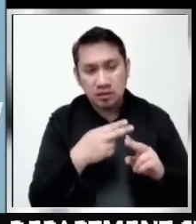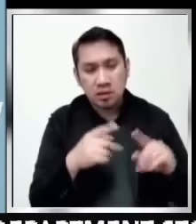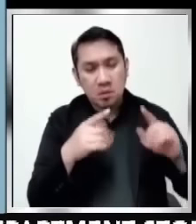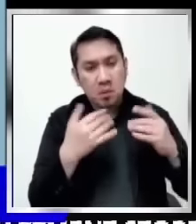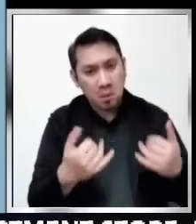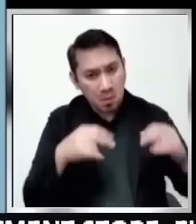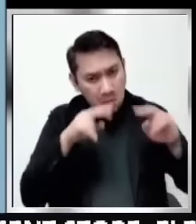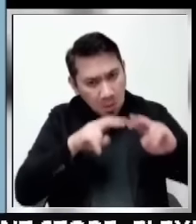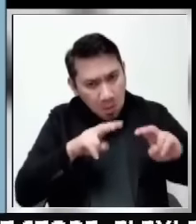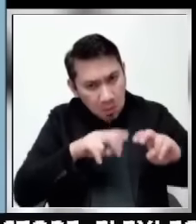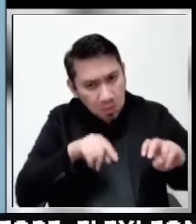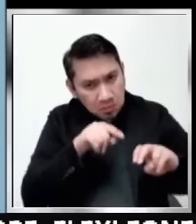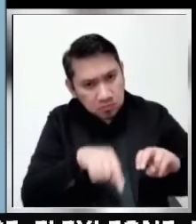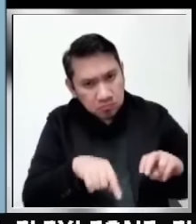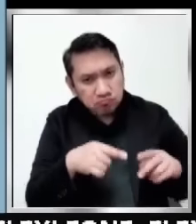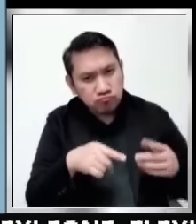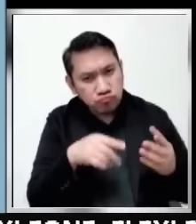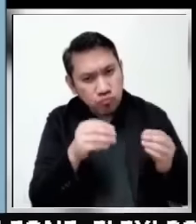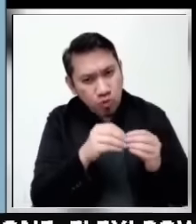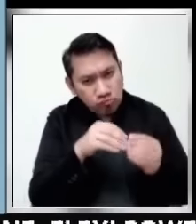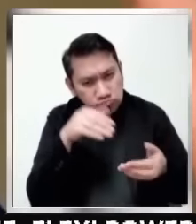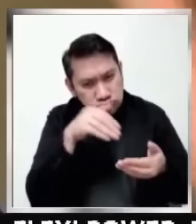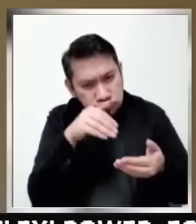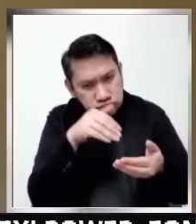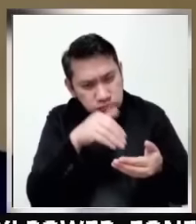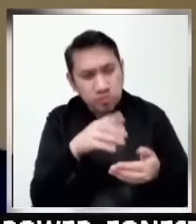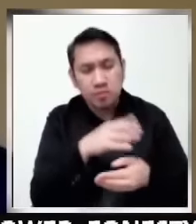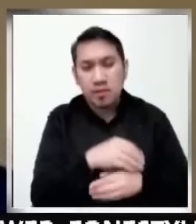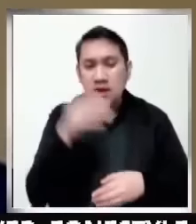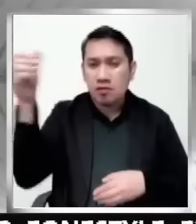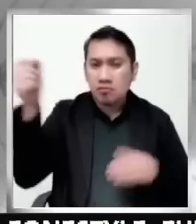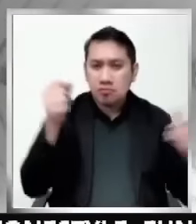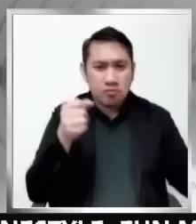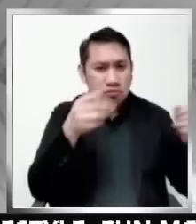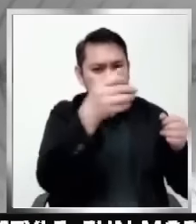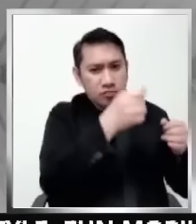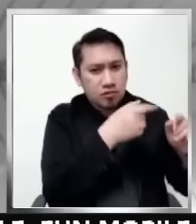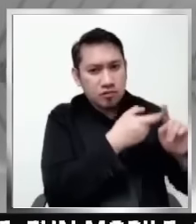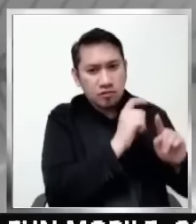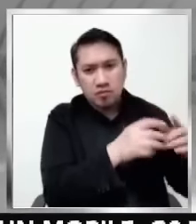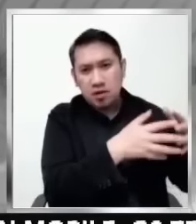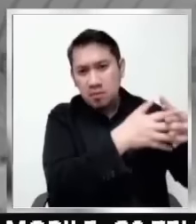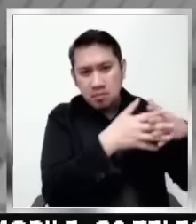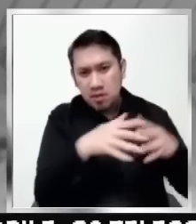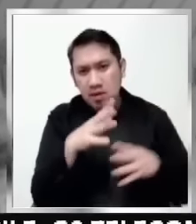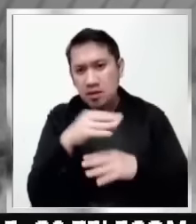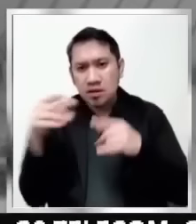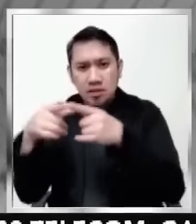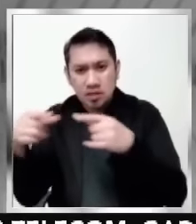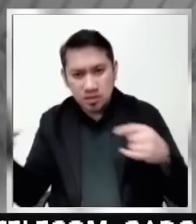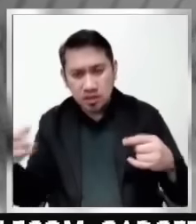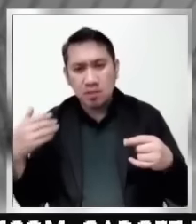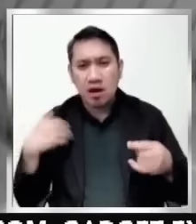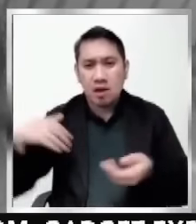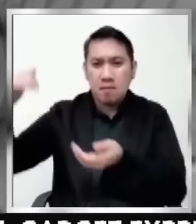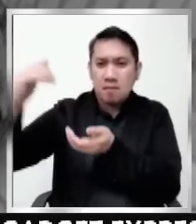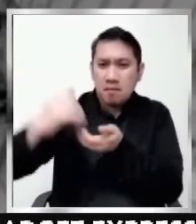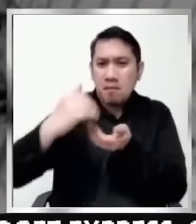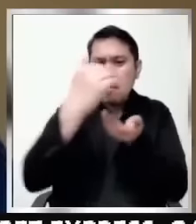ang naturang isda. Ang ginawa namin, nag-contact kami ng mga museum from US and Japan. We also had collaborative efforts from the people of